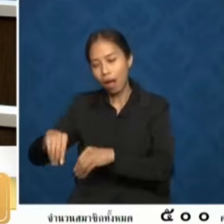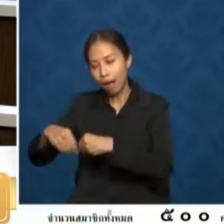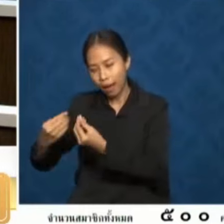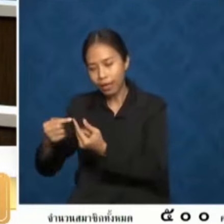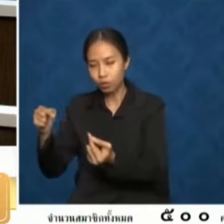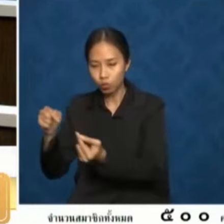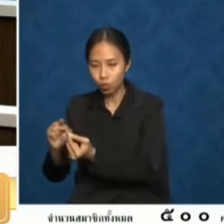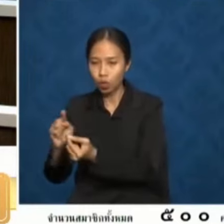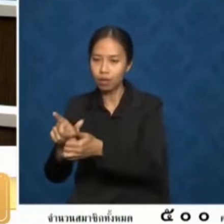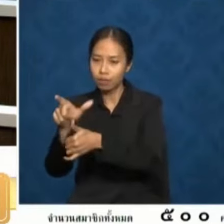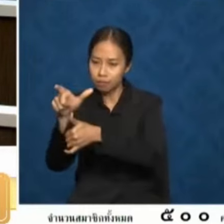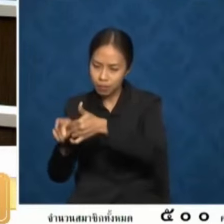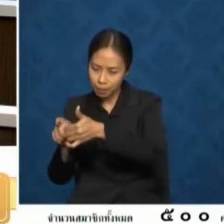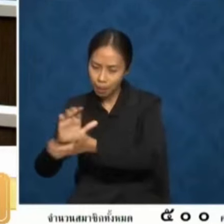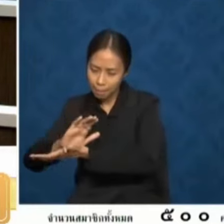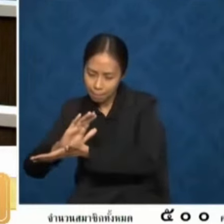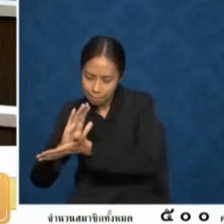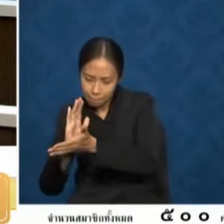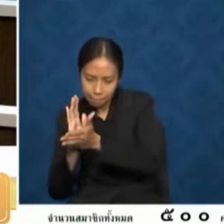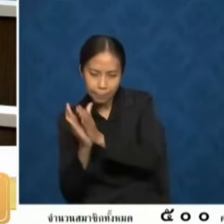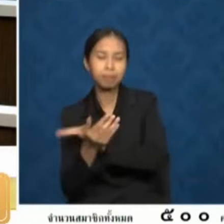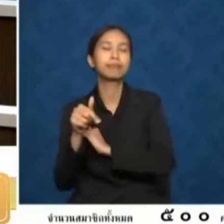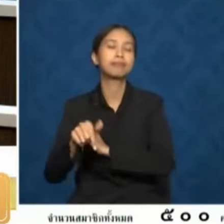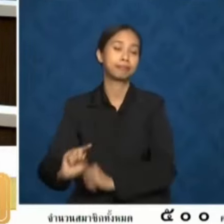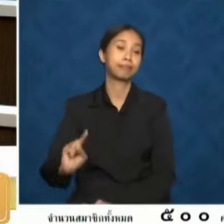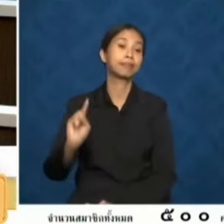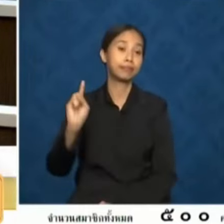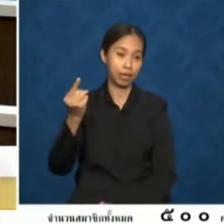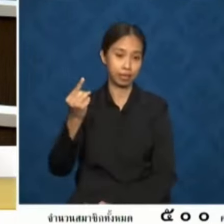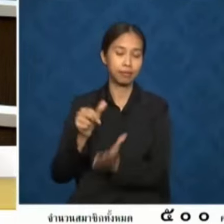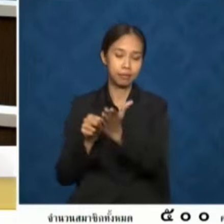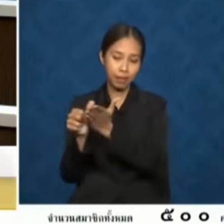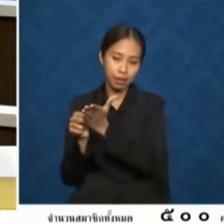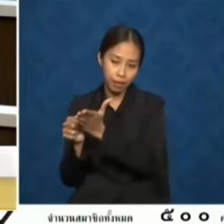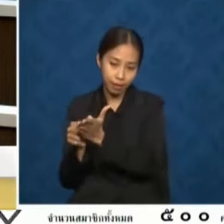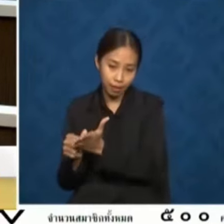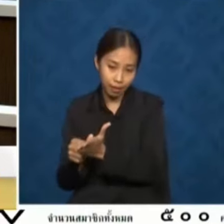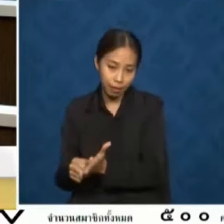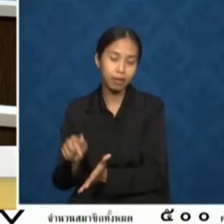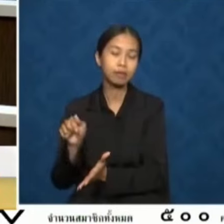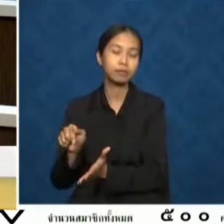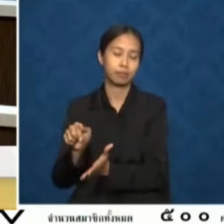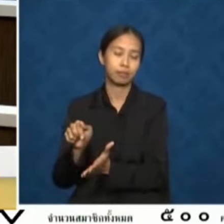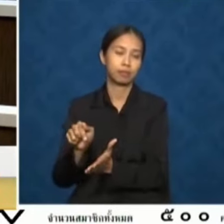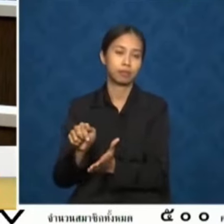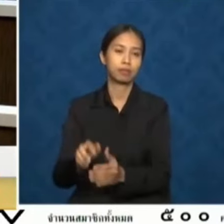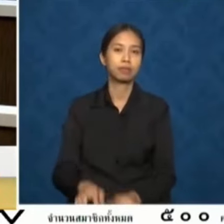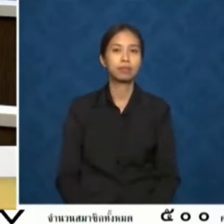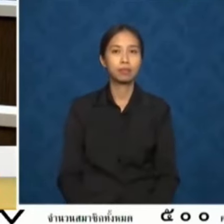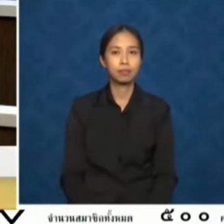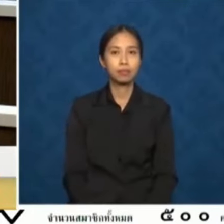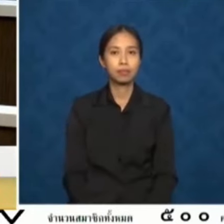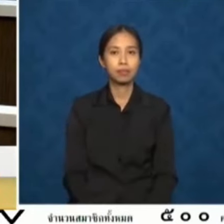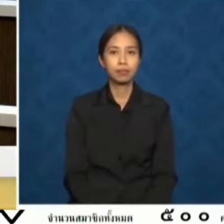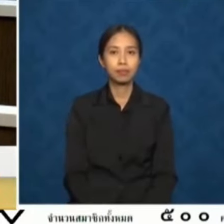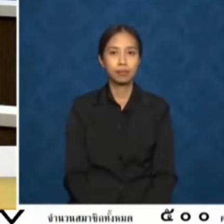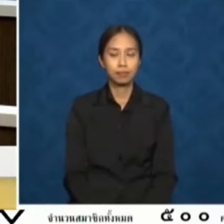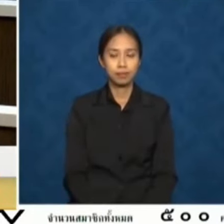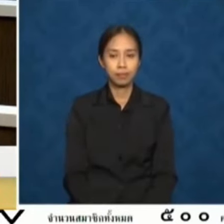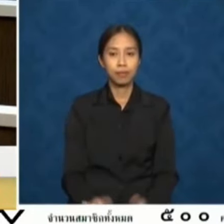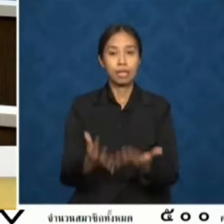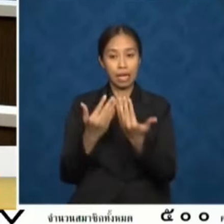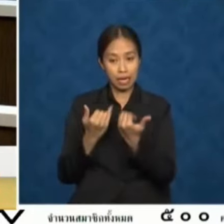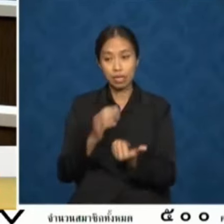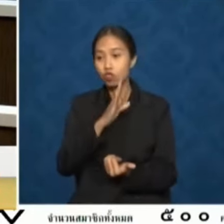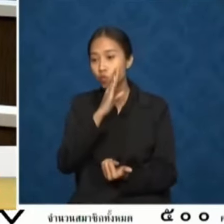อสังคมในการที่ปรับทัศนคติปรับพฤติกรรมพฤตินิสัยที่ดีของคนไทยอันถาวรต่อไปการปรับสร้าง